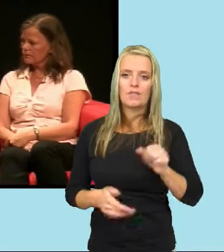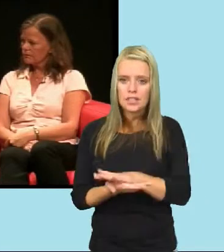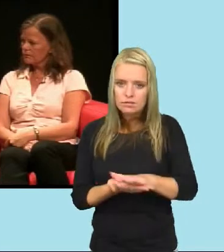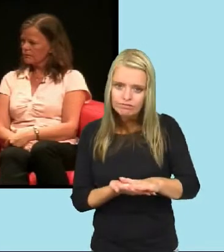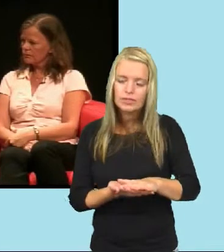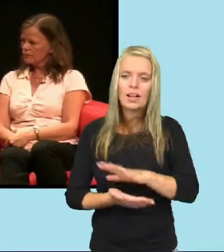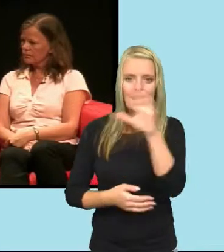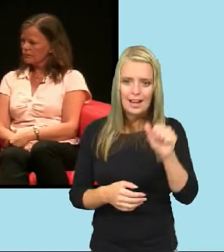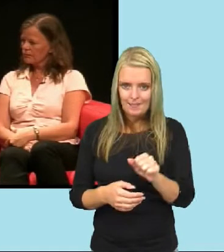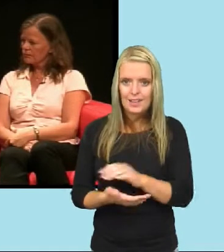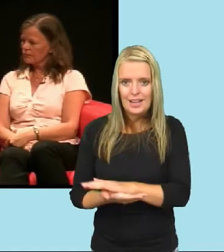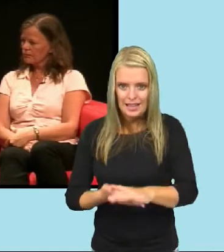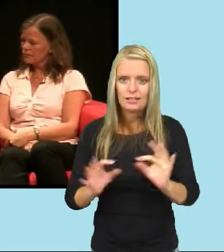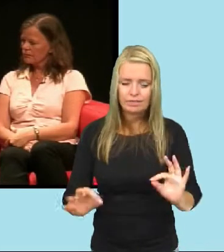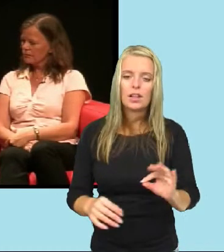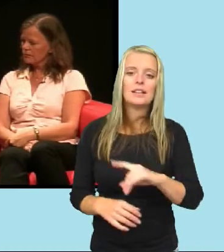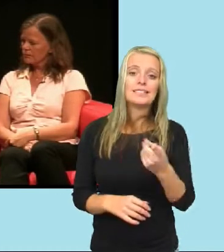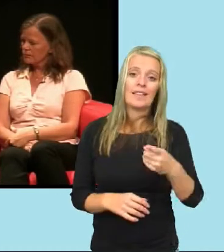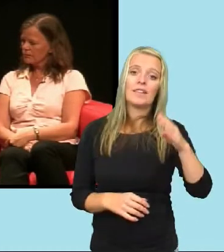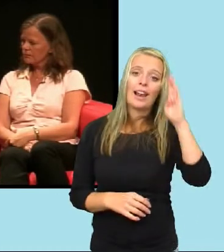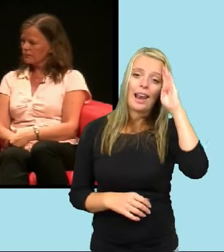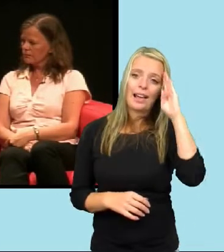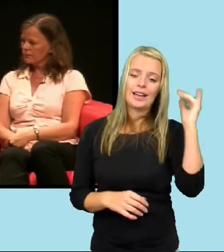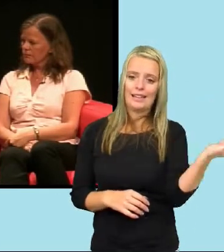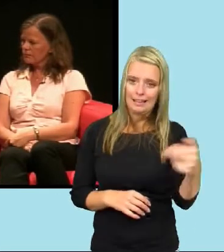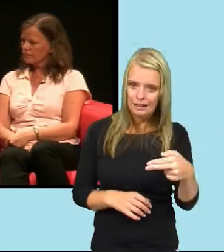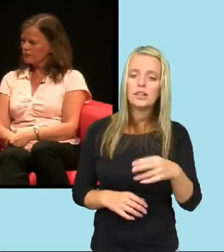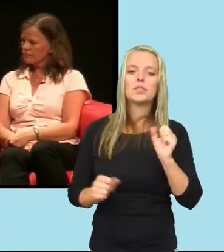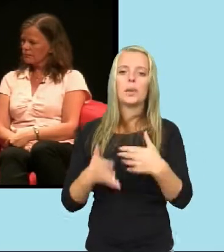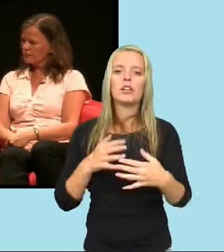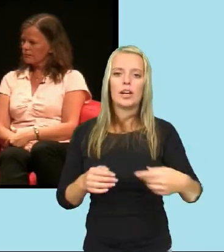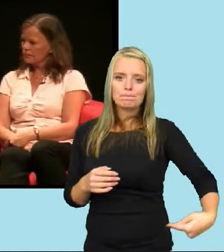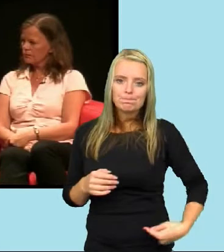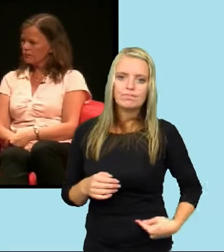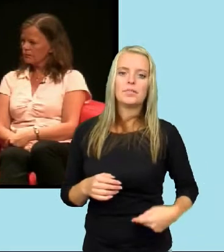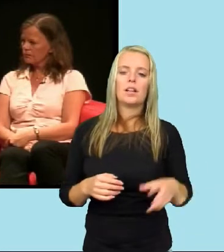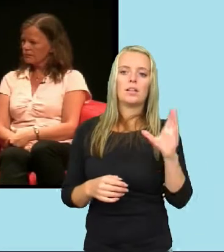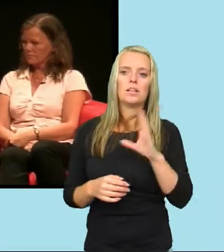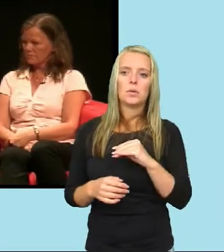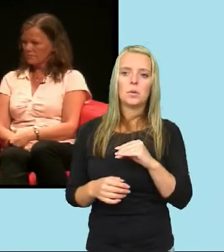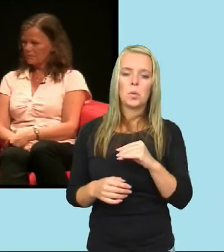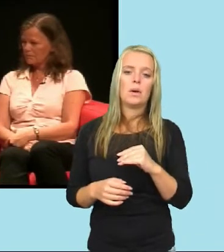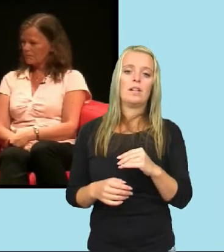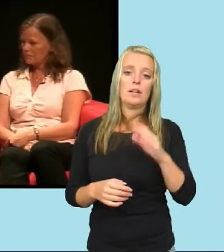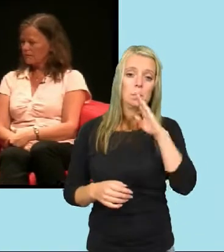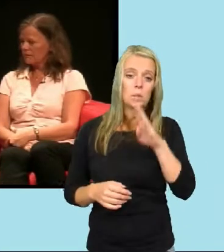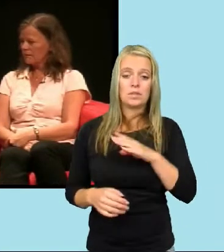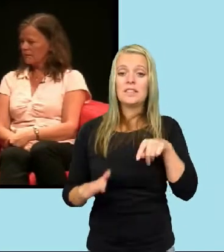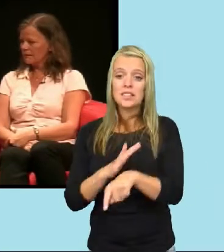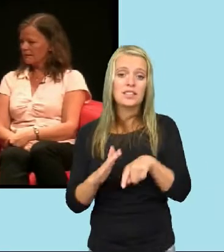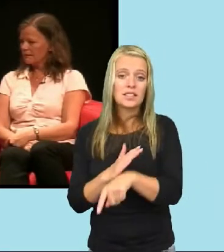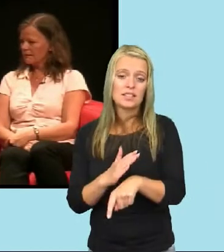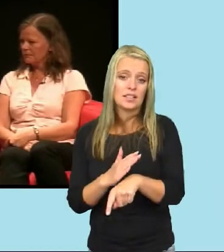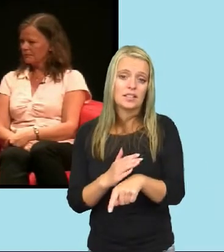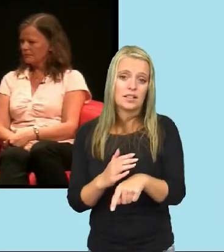läkaren som ska göra den här interventionen in. Och då kissar tvååringen. Vilket innebär